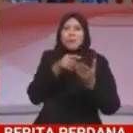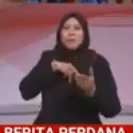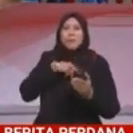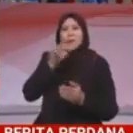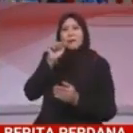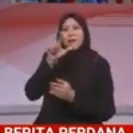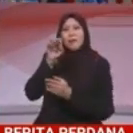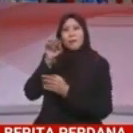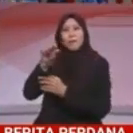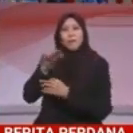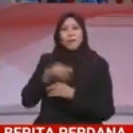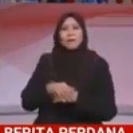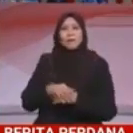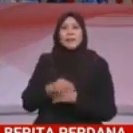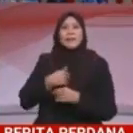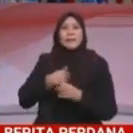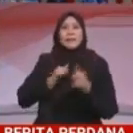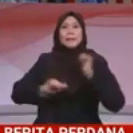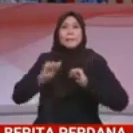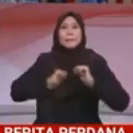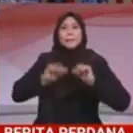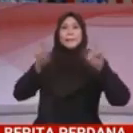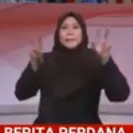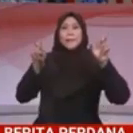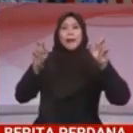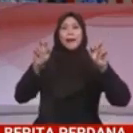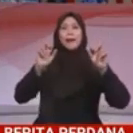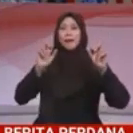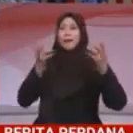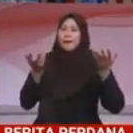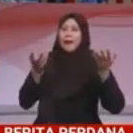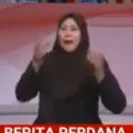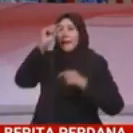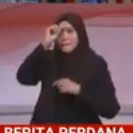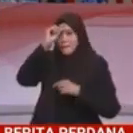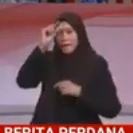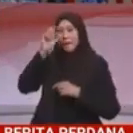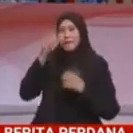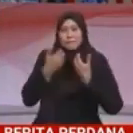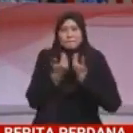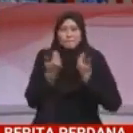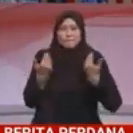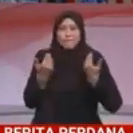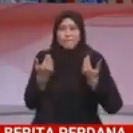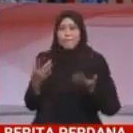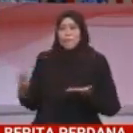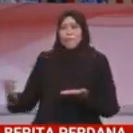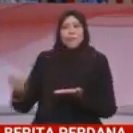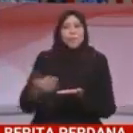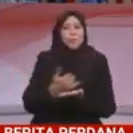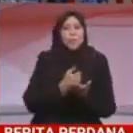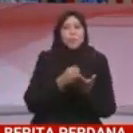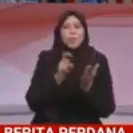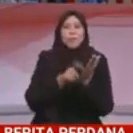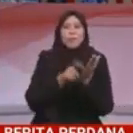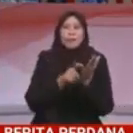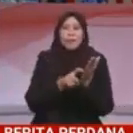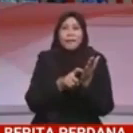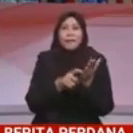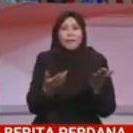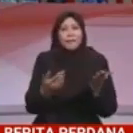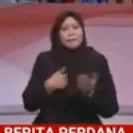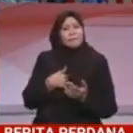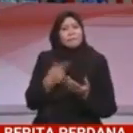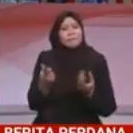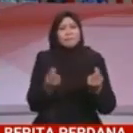Saya sebagai watak Abang Sado kan. Zizan nak kutip hutang kat rumah saya kan. Jadi saya rasa macam apa perlu